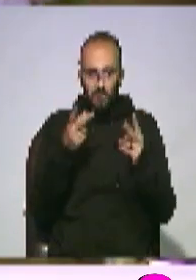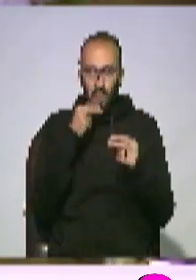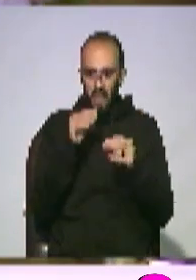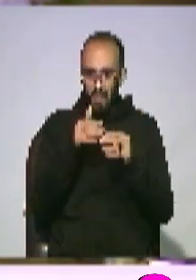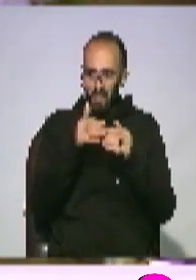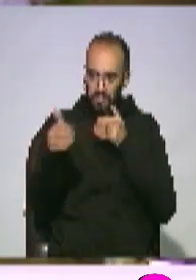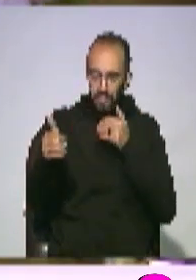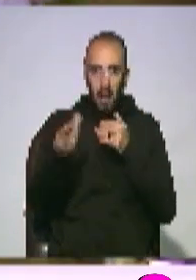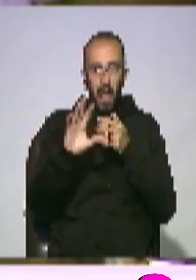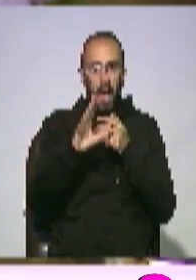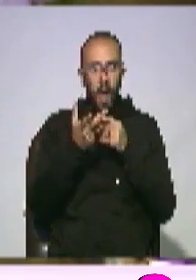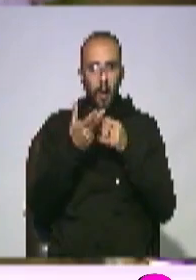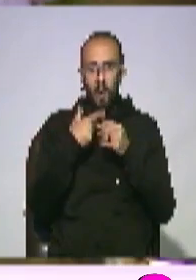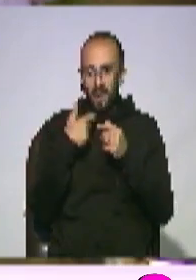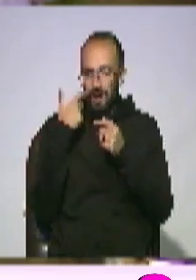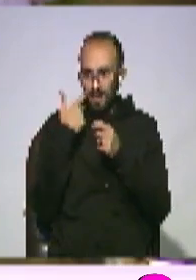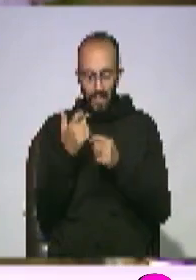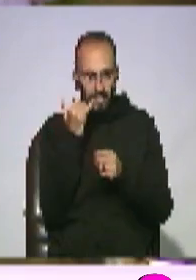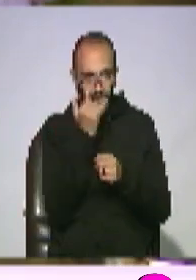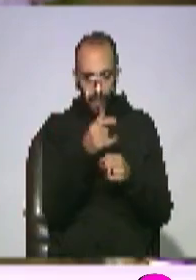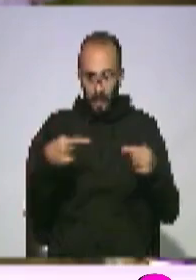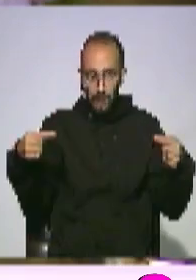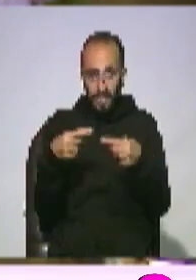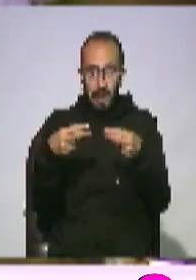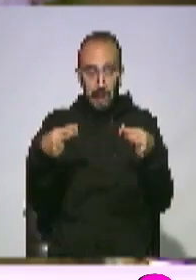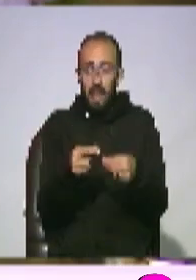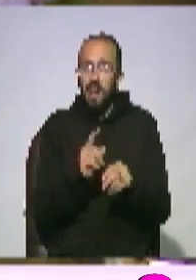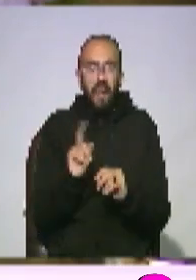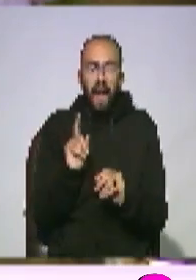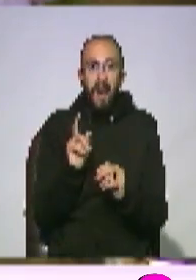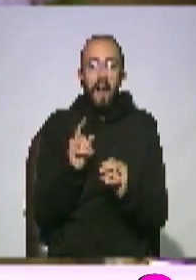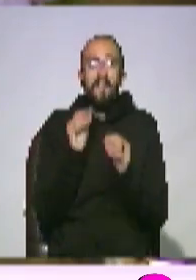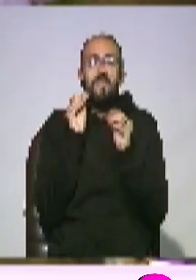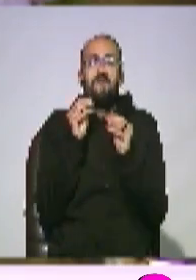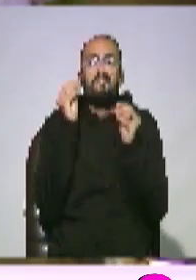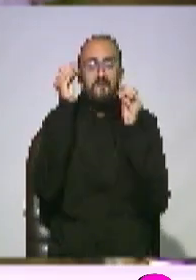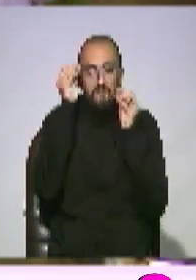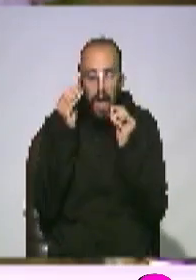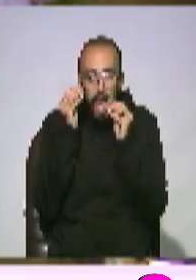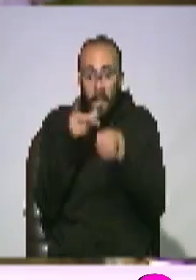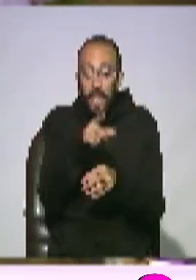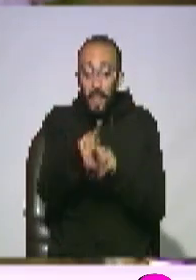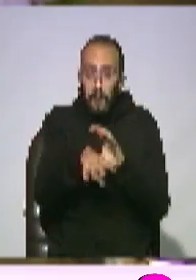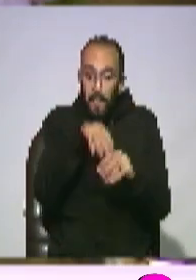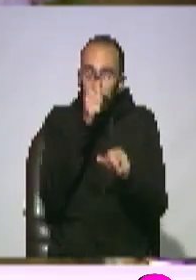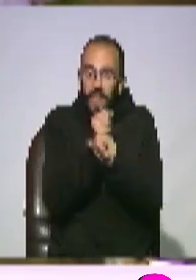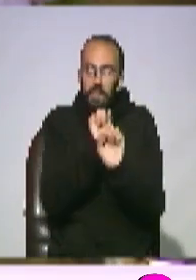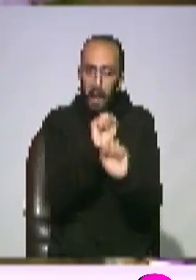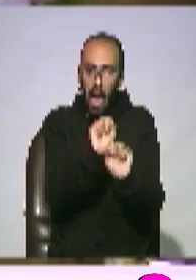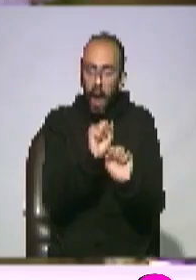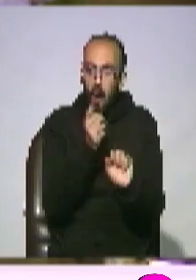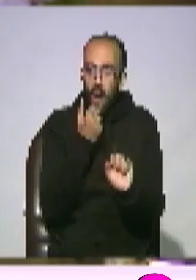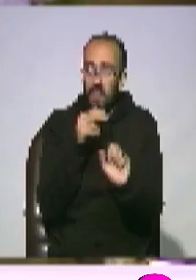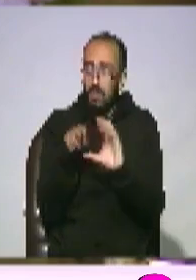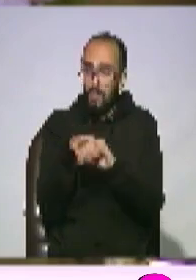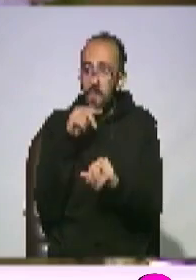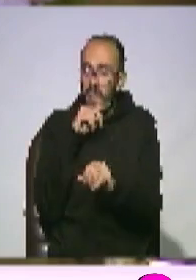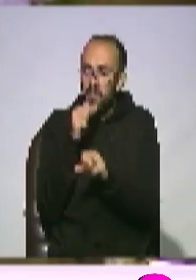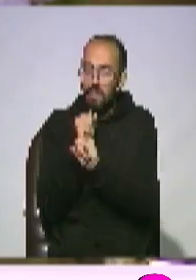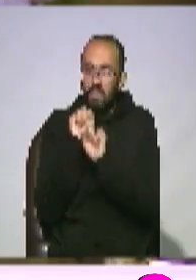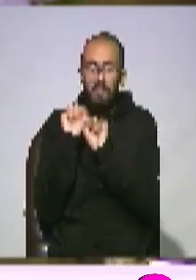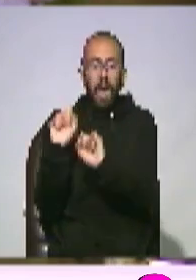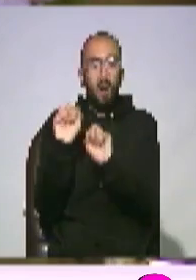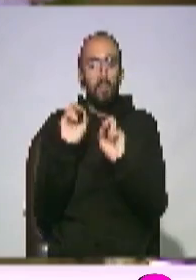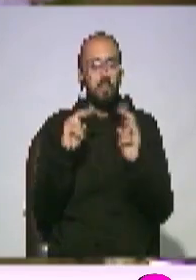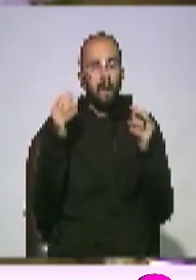تبعد أو تعمل عداء، لا، تميز. انت دورك كذا وكذا وكذا، وانت دورك